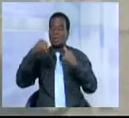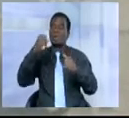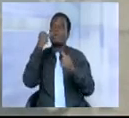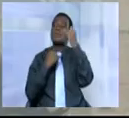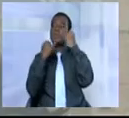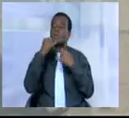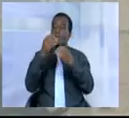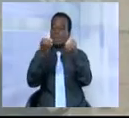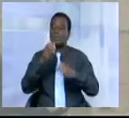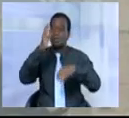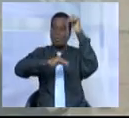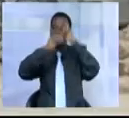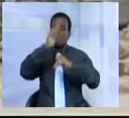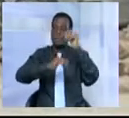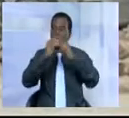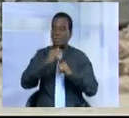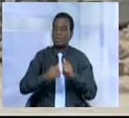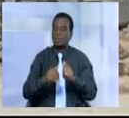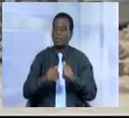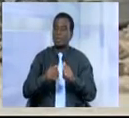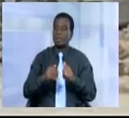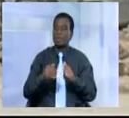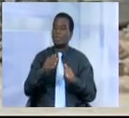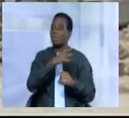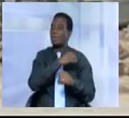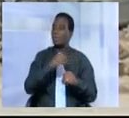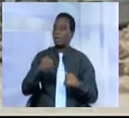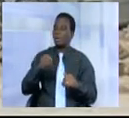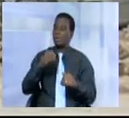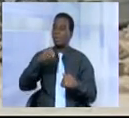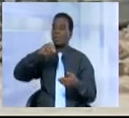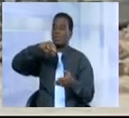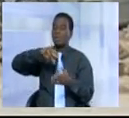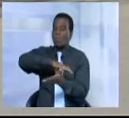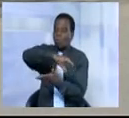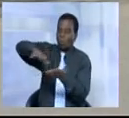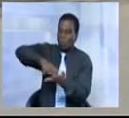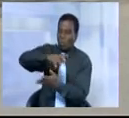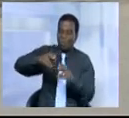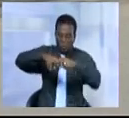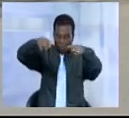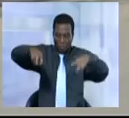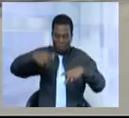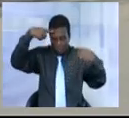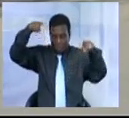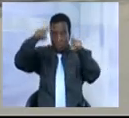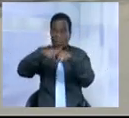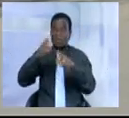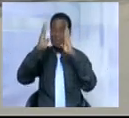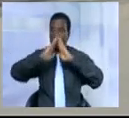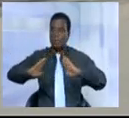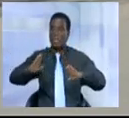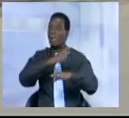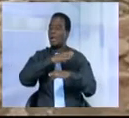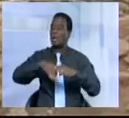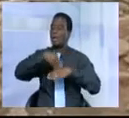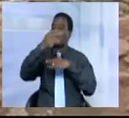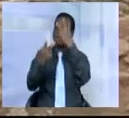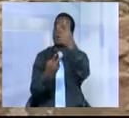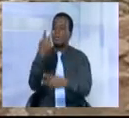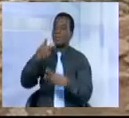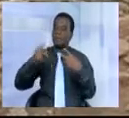Jérusalem-Est et en Cisjordanie. Une annonce qui risque de compliquer la recherche d'un accord de paix. Elle intervient quelques jours après la